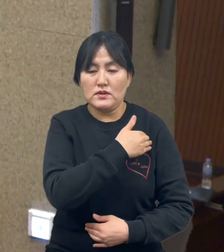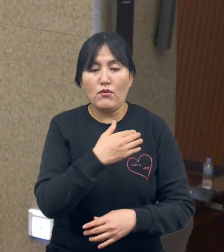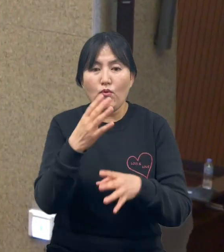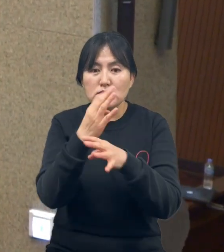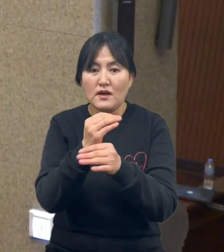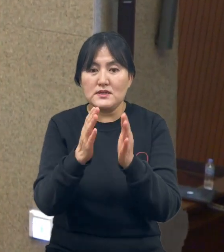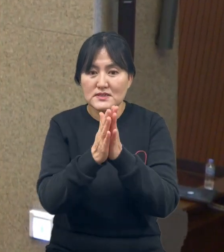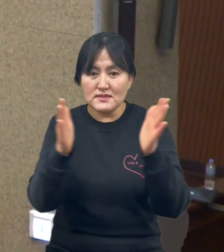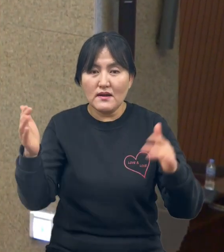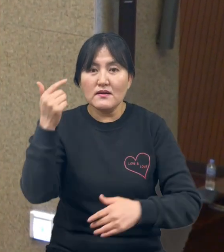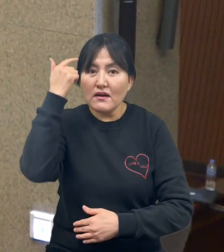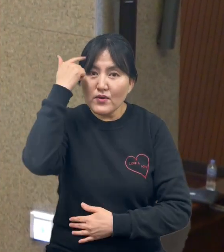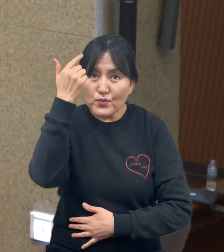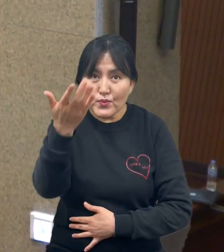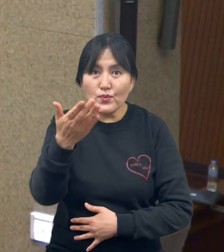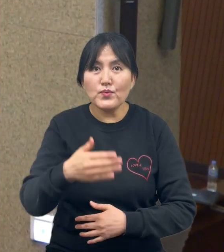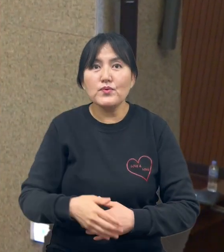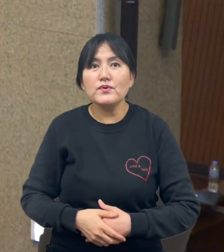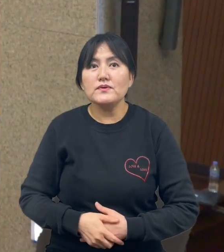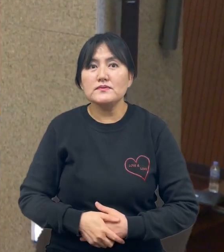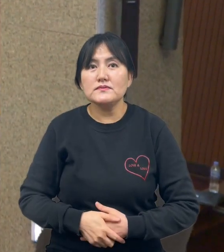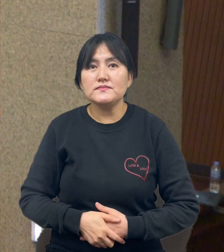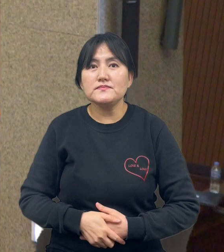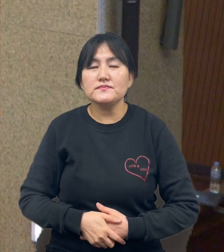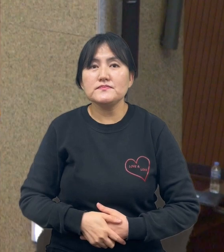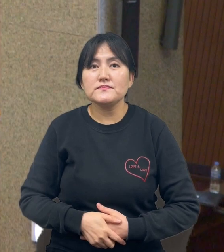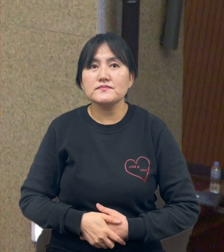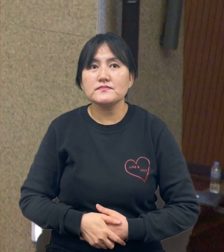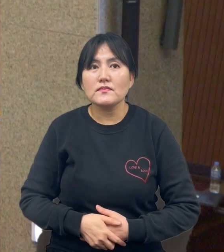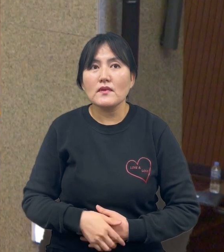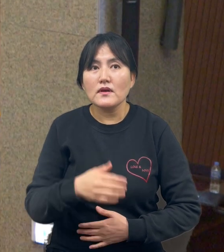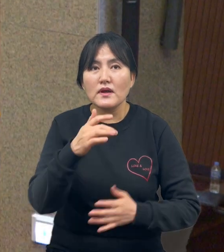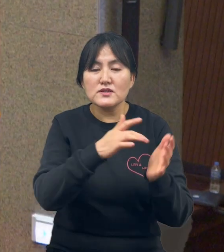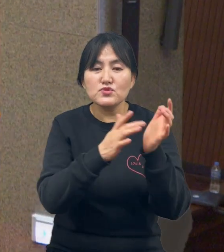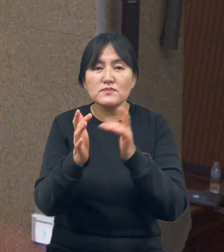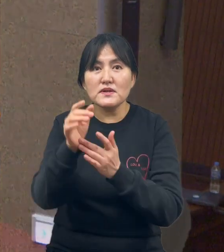그런데 성호는 언제부터 긋기 시작했을까요?